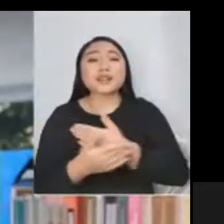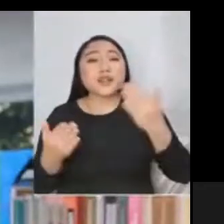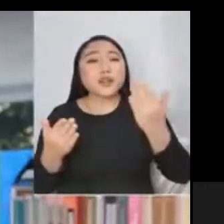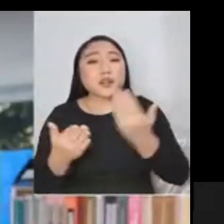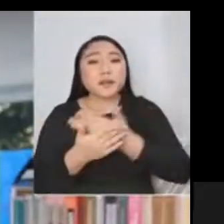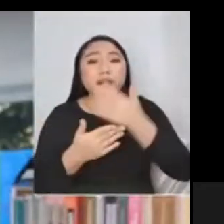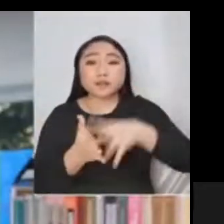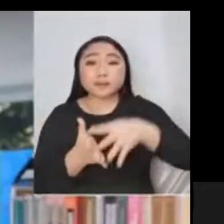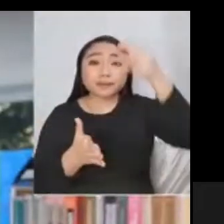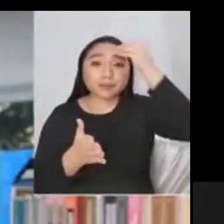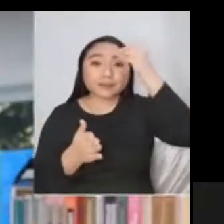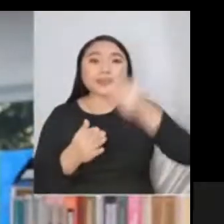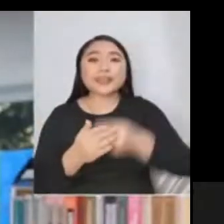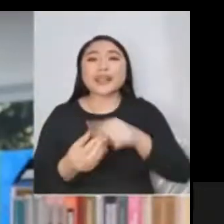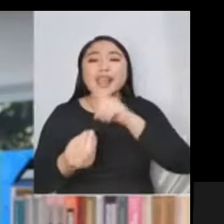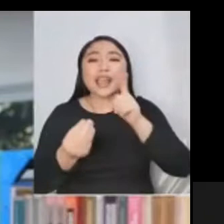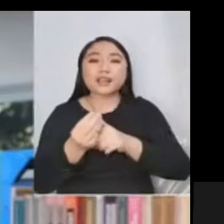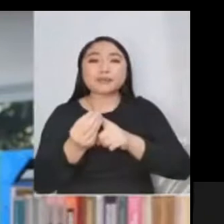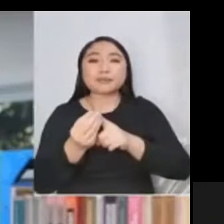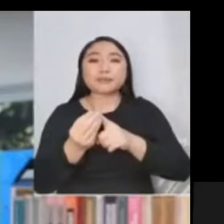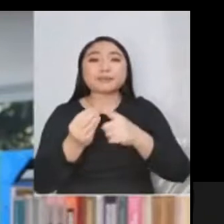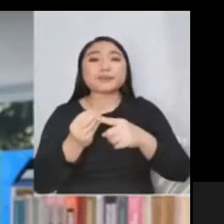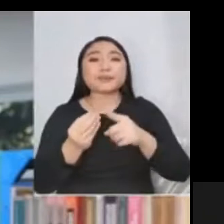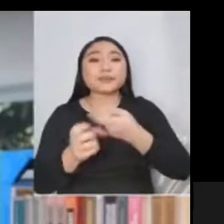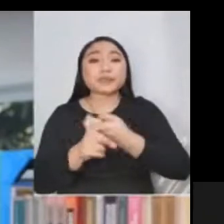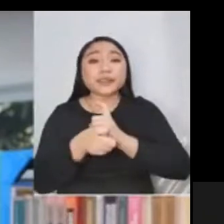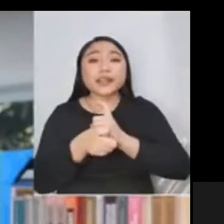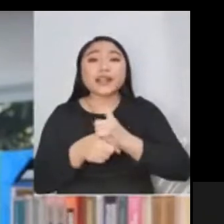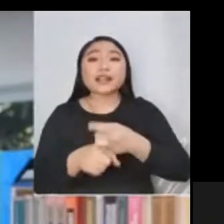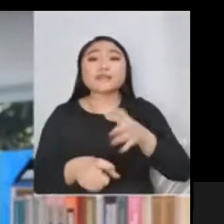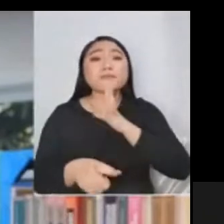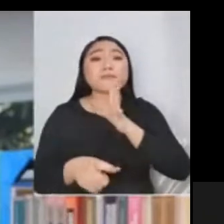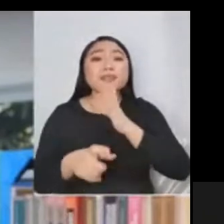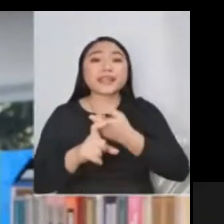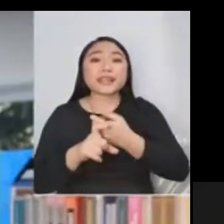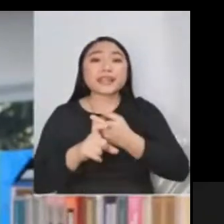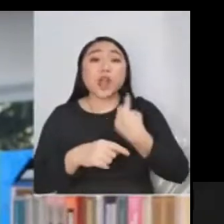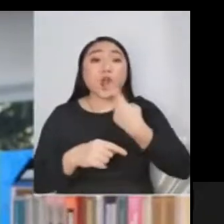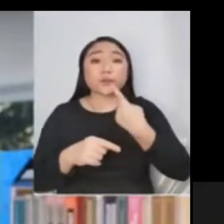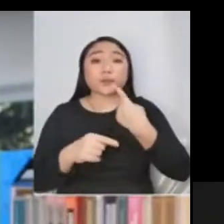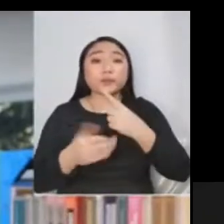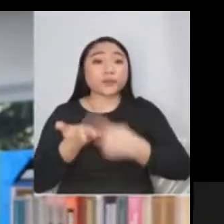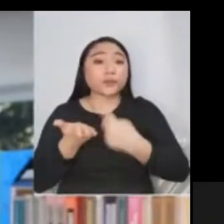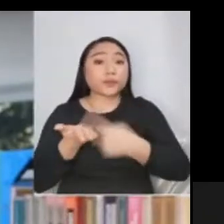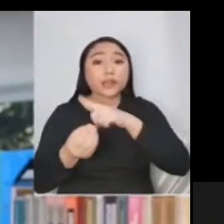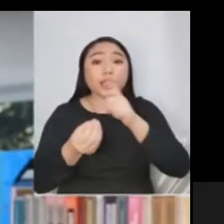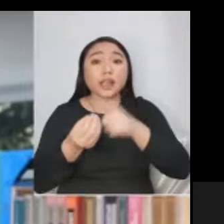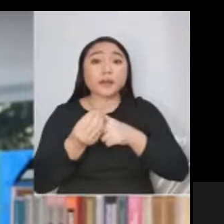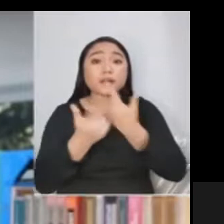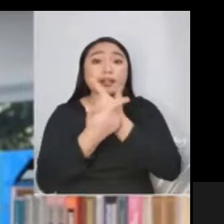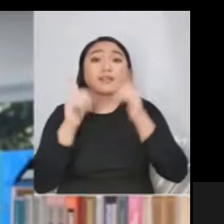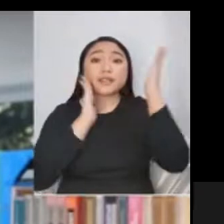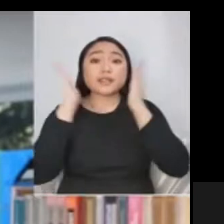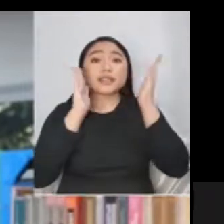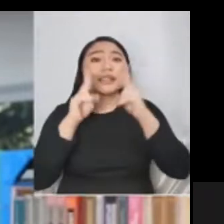ating resource speakers na tumalakay sa paksang library services na maaari natin gamitin